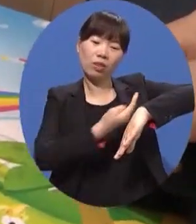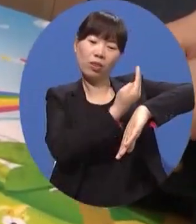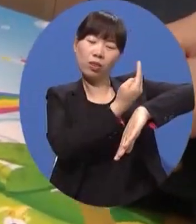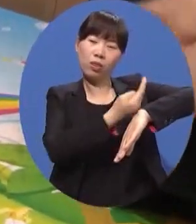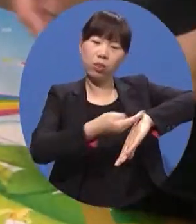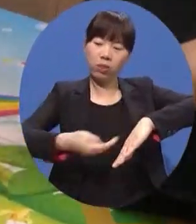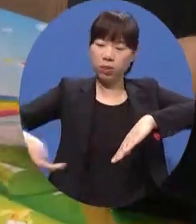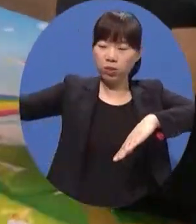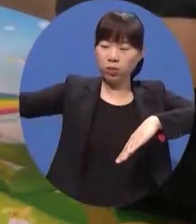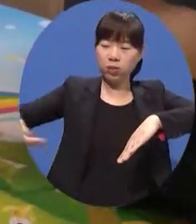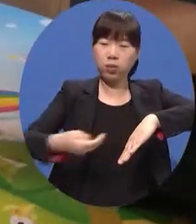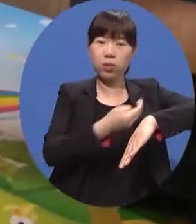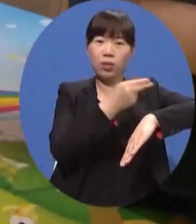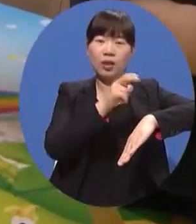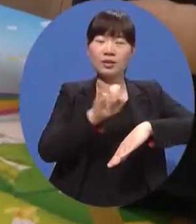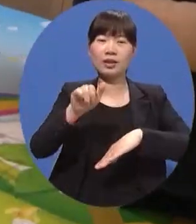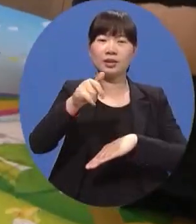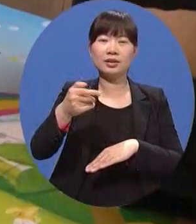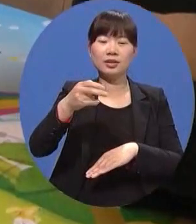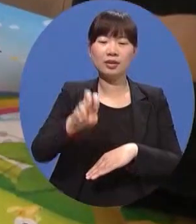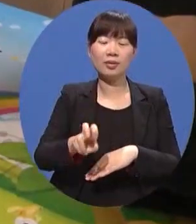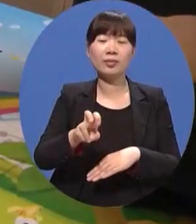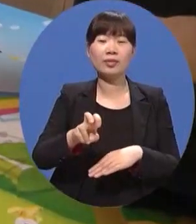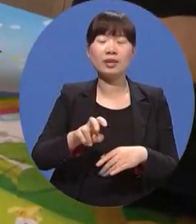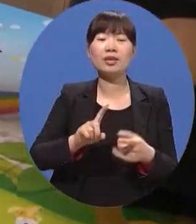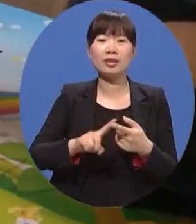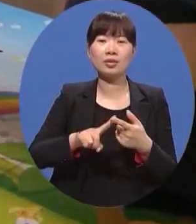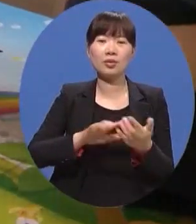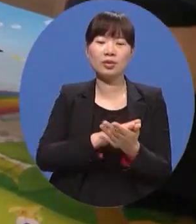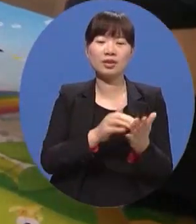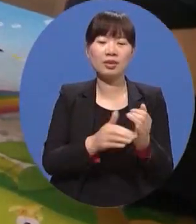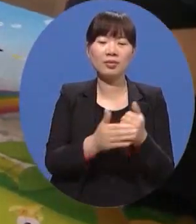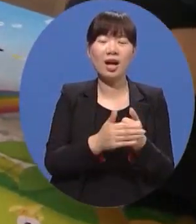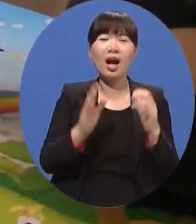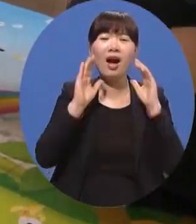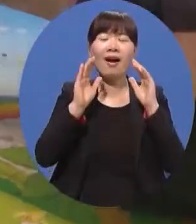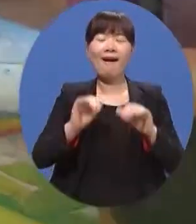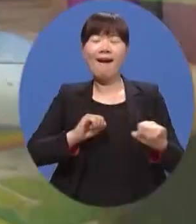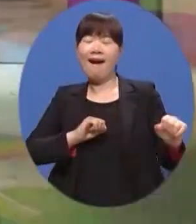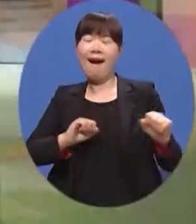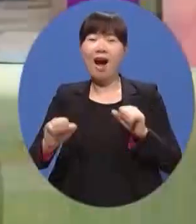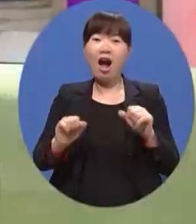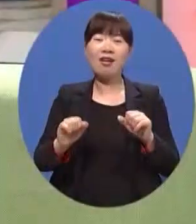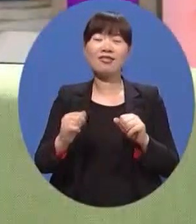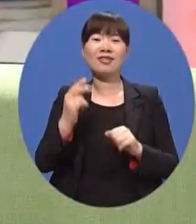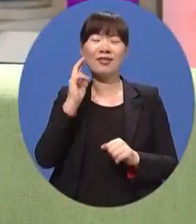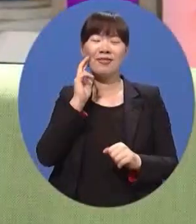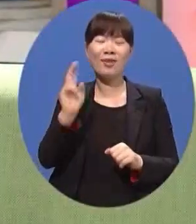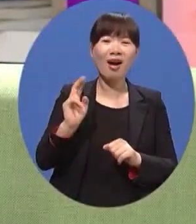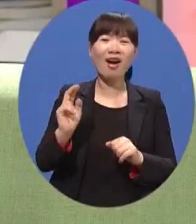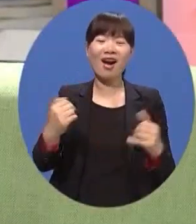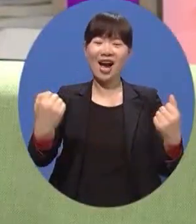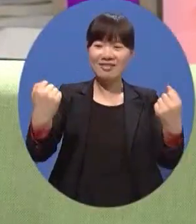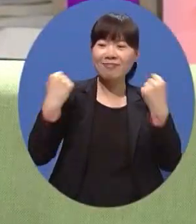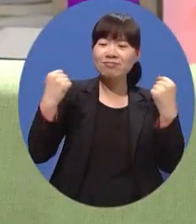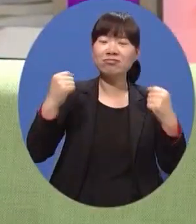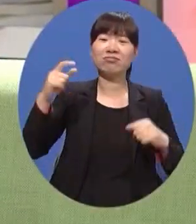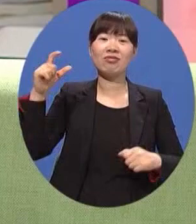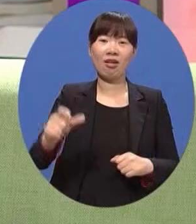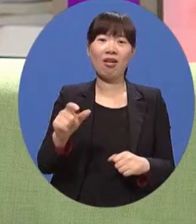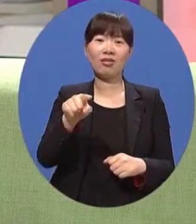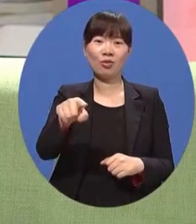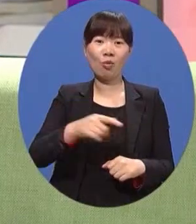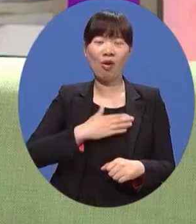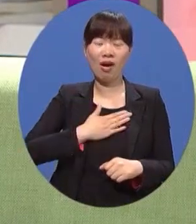놀이 그 주제로 표현을 했기 때문에 이것은 뭘 의미하냐 아이가 굉장히 활동적이구나. 에너지가 굉장히 넘치는구나라는 것을 우리가 알 수가